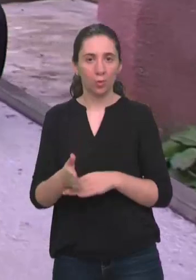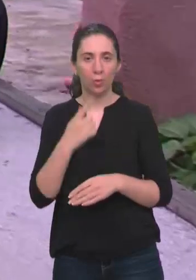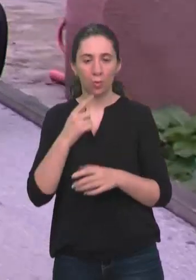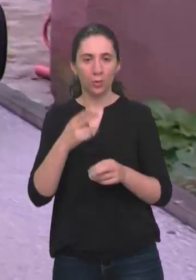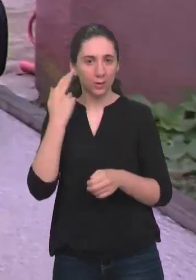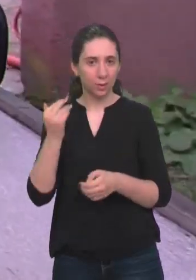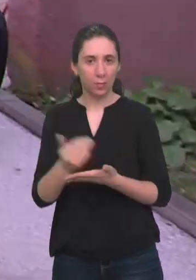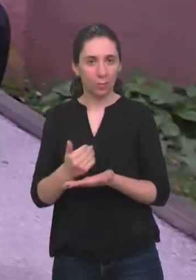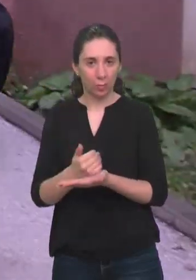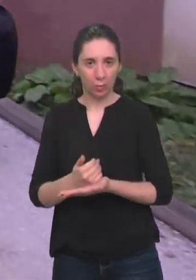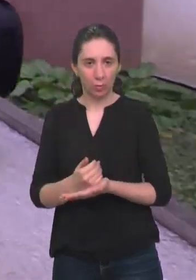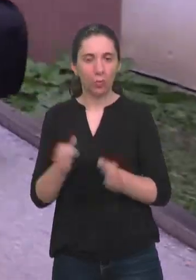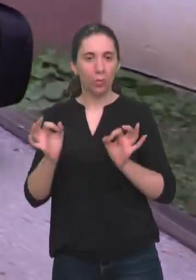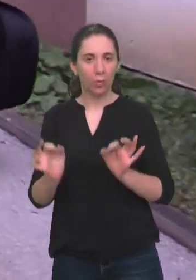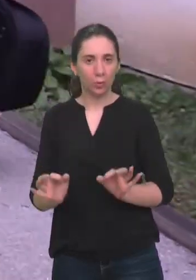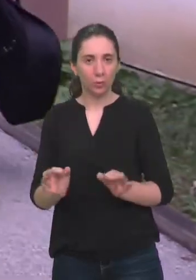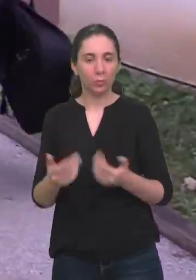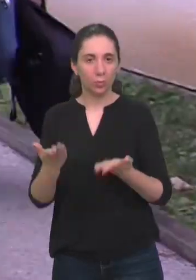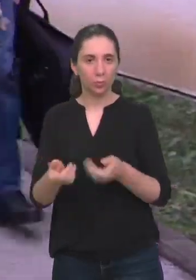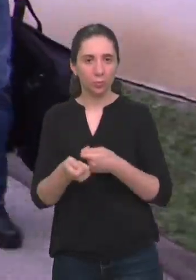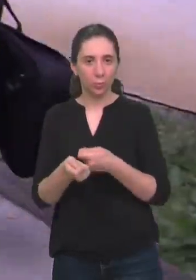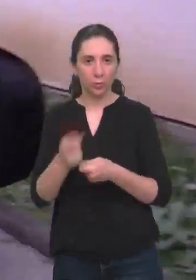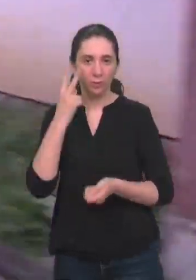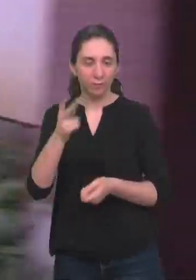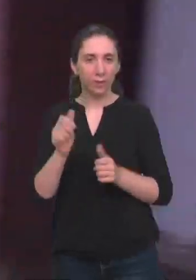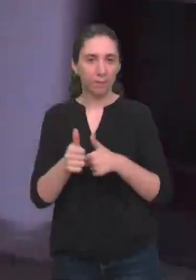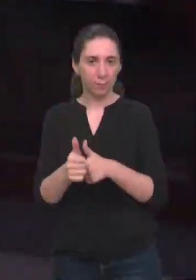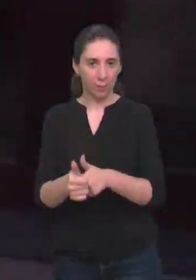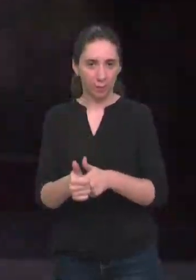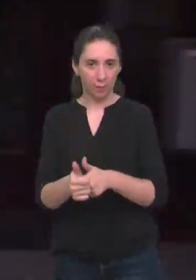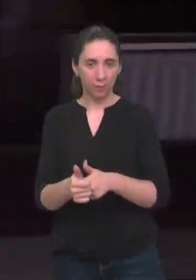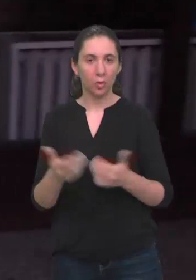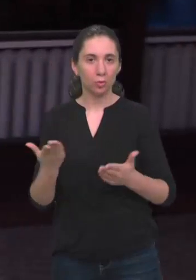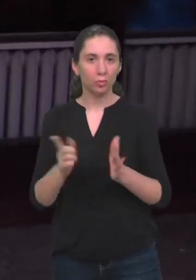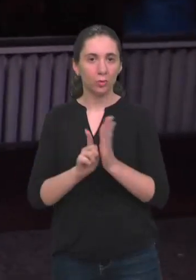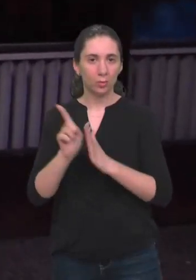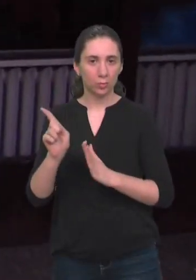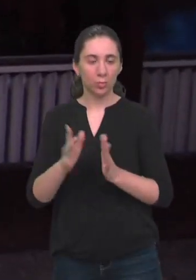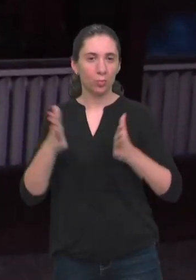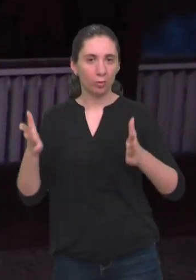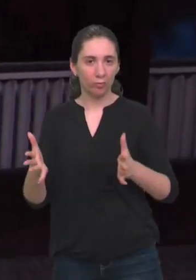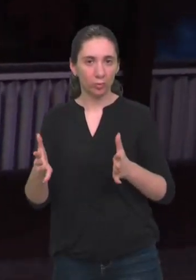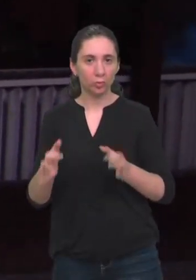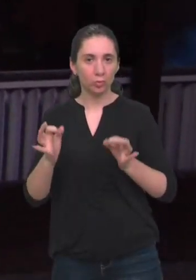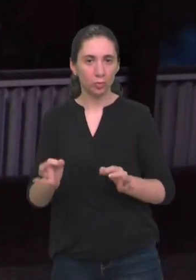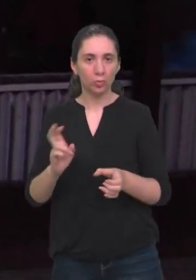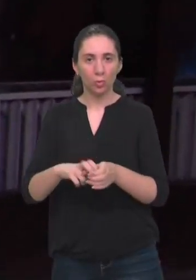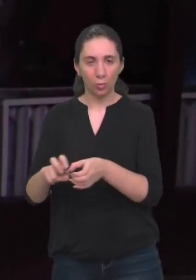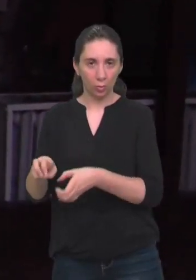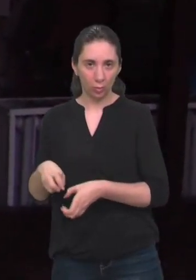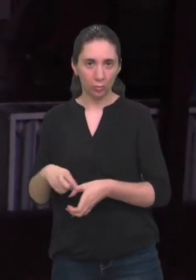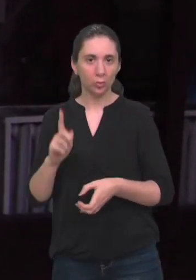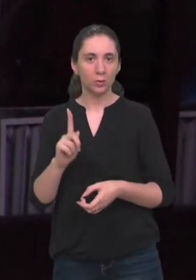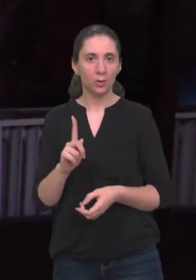slijepim korisnicima osigurava pružanje usluge videćeg pratitelja, što rezultira povećanjem socijalne uključenosti